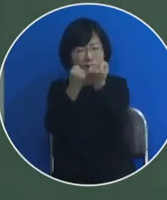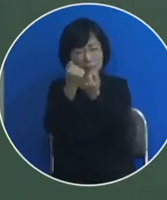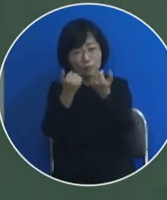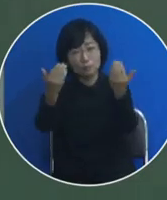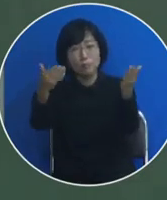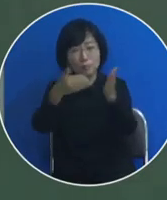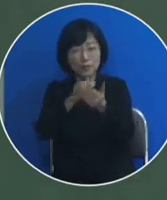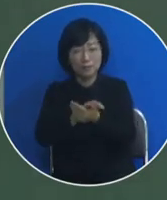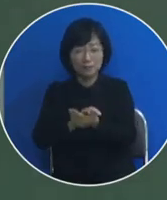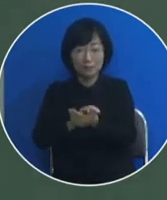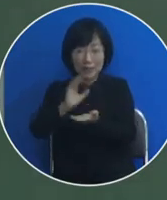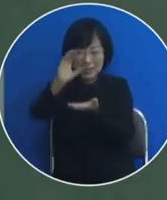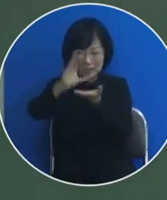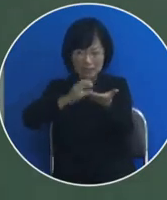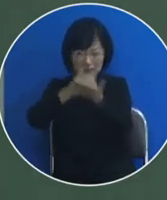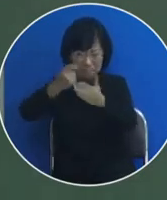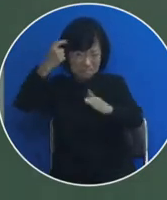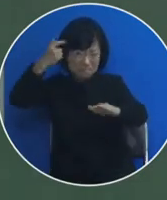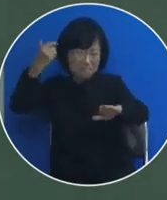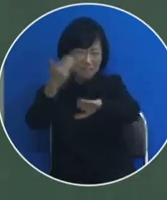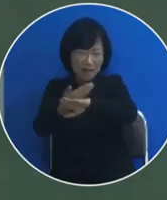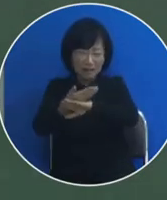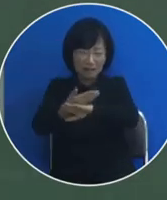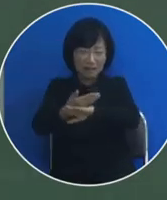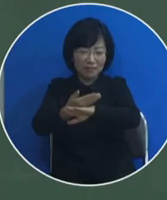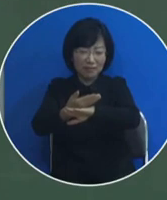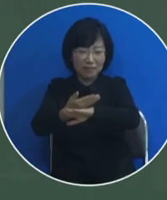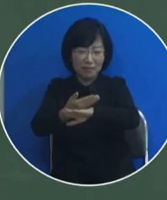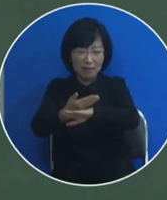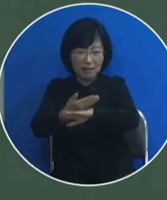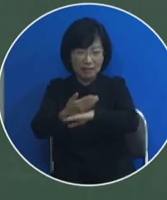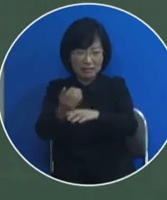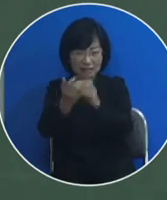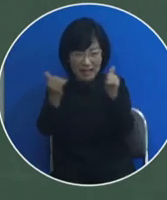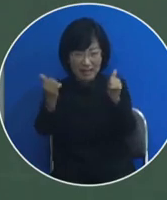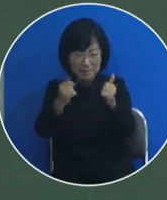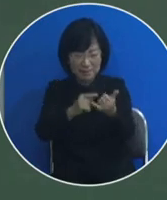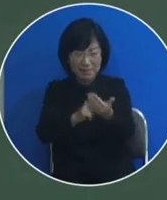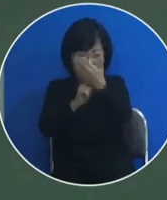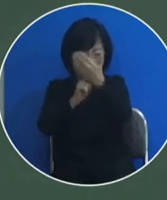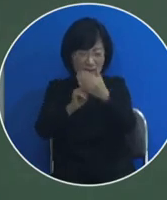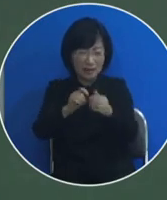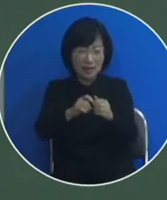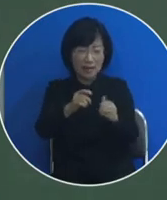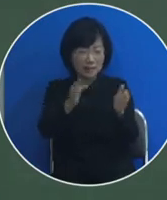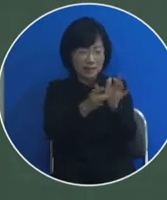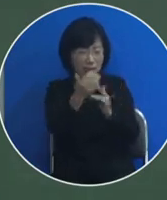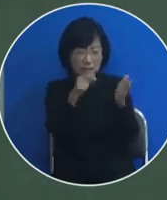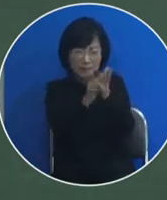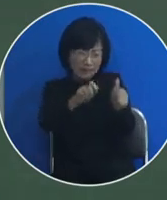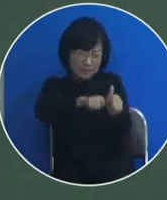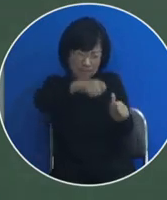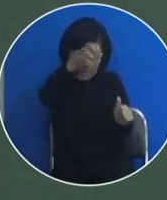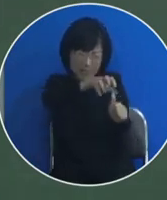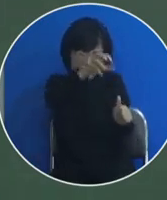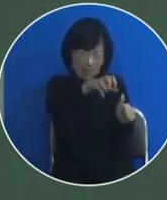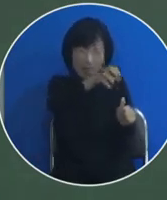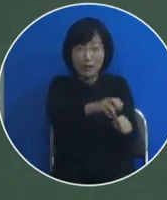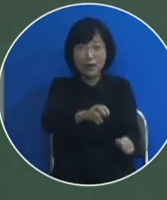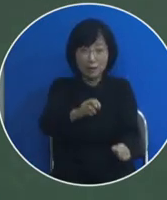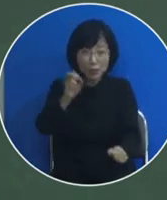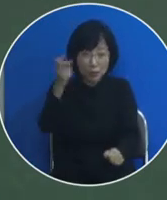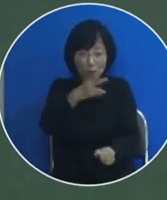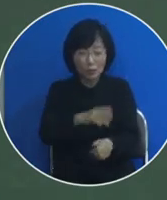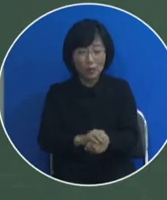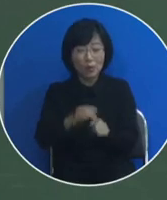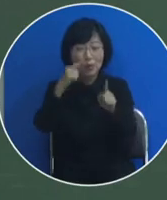이 그리스도 믿는 자 핍박하게 될 것이고요. The Antichrist will arise and he will persecute the Christians. 교회 안에 염소 뭐 이때